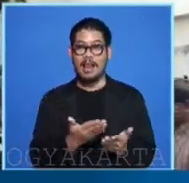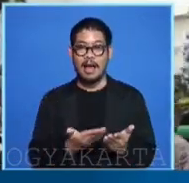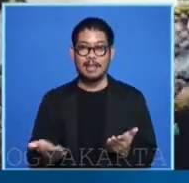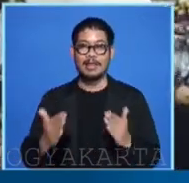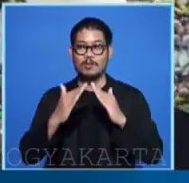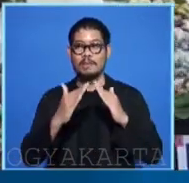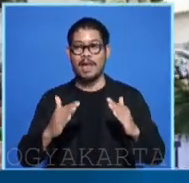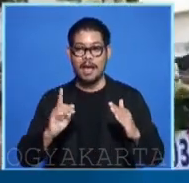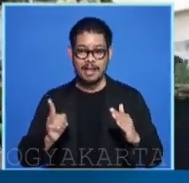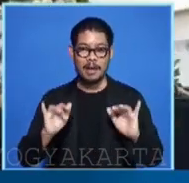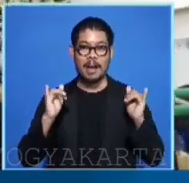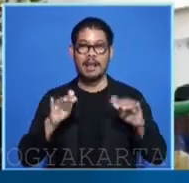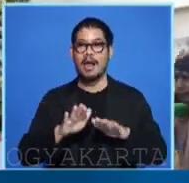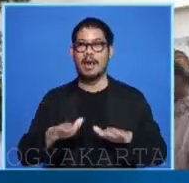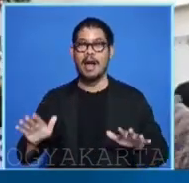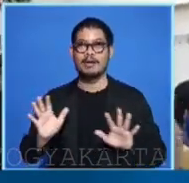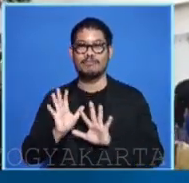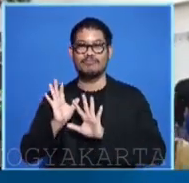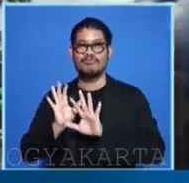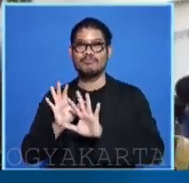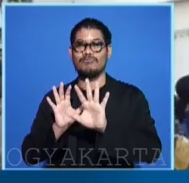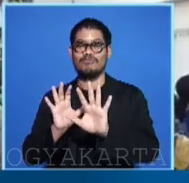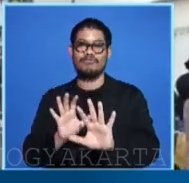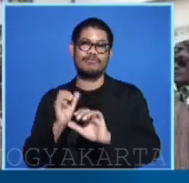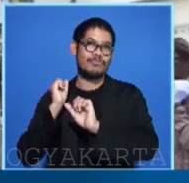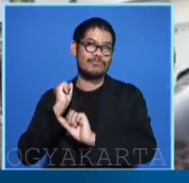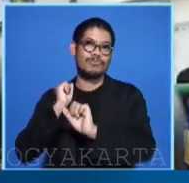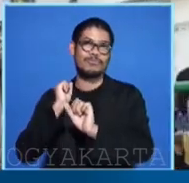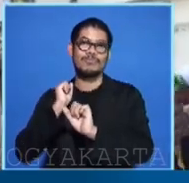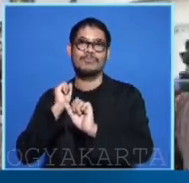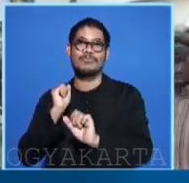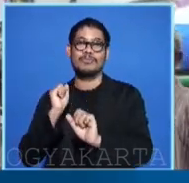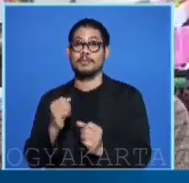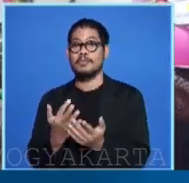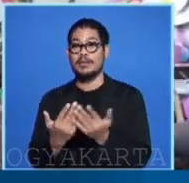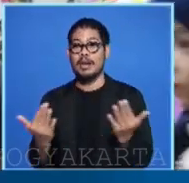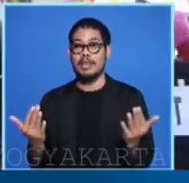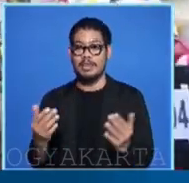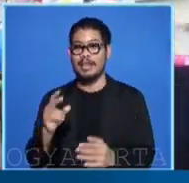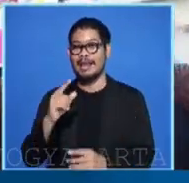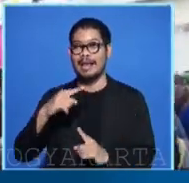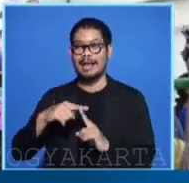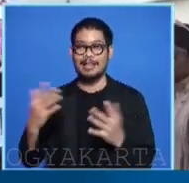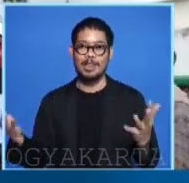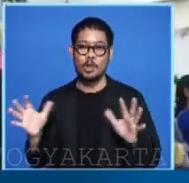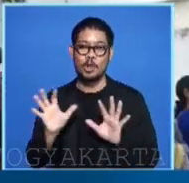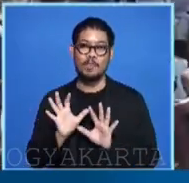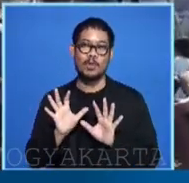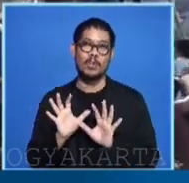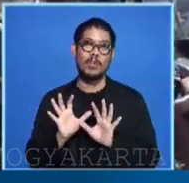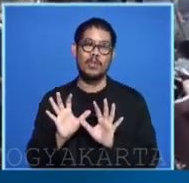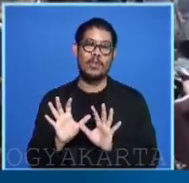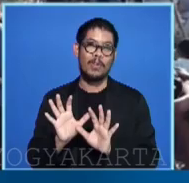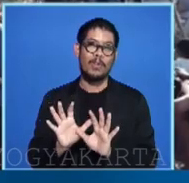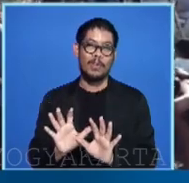ini diiringi bergodo serta kirab dari warga masing-masing RT yang ada di Dusun Pondok Kulon.